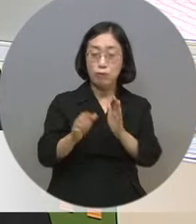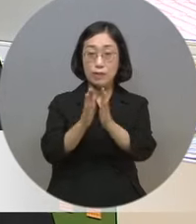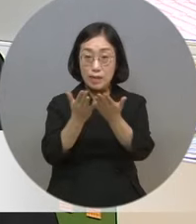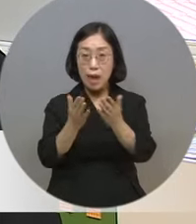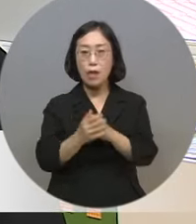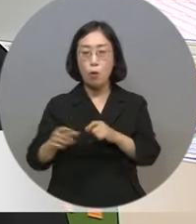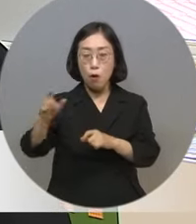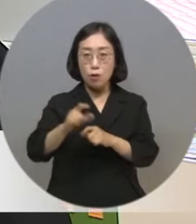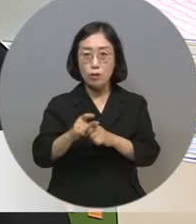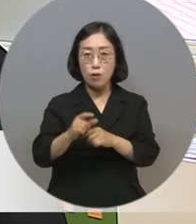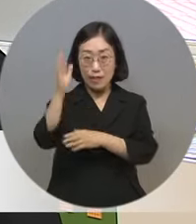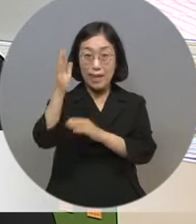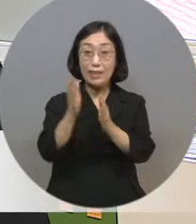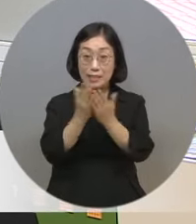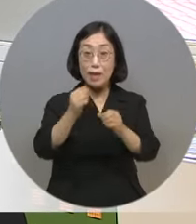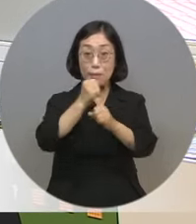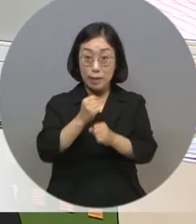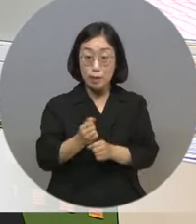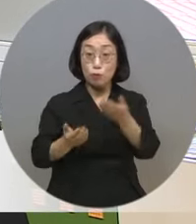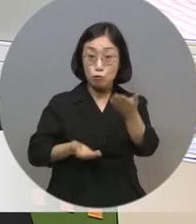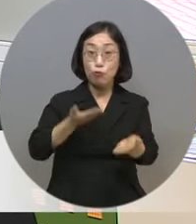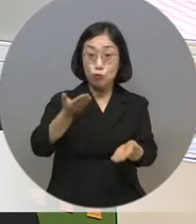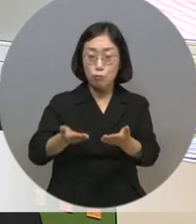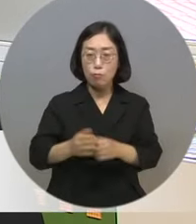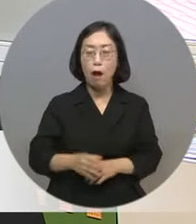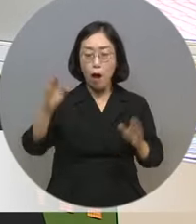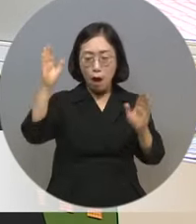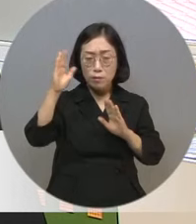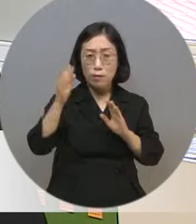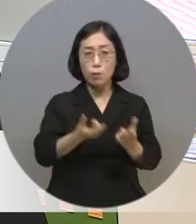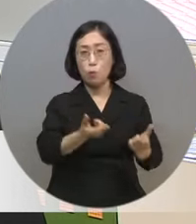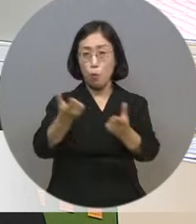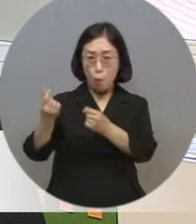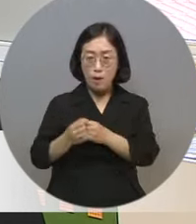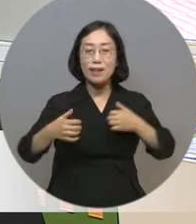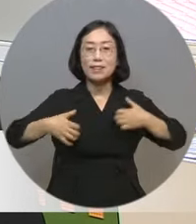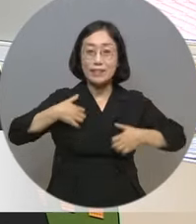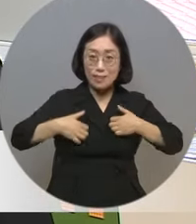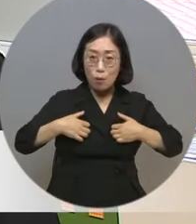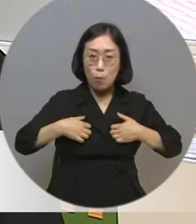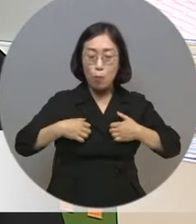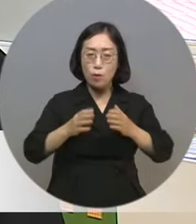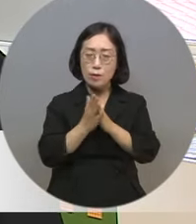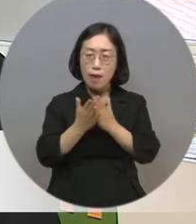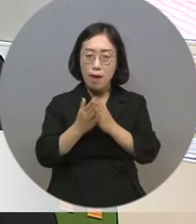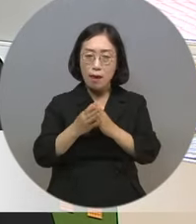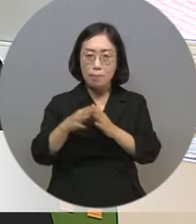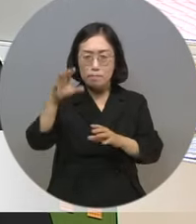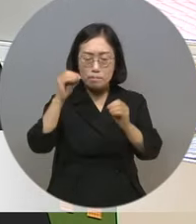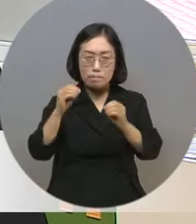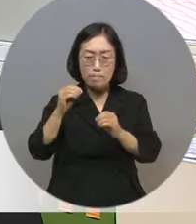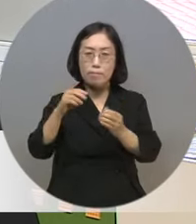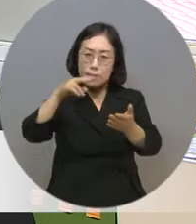나아가서 동화책들이 만들어진다면 우리 아이들이 보다 더 즐겁고 다양한 독서를 즐길 수 있는 환경이